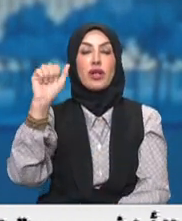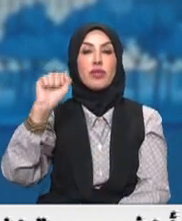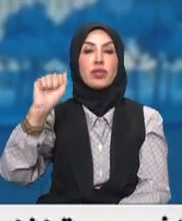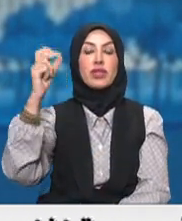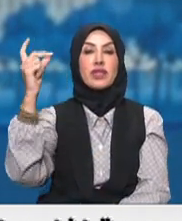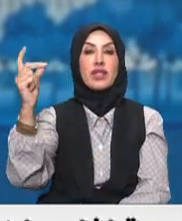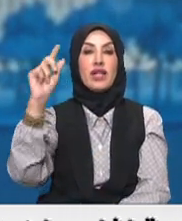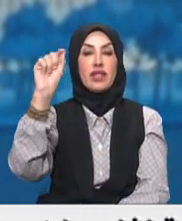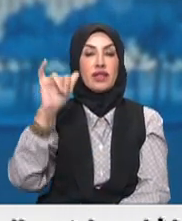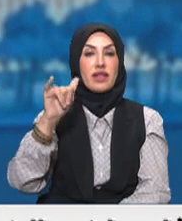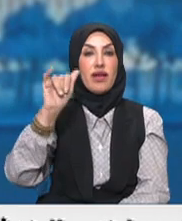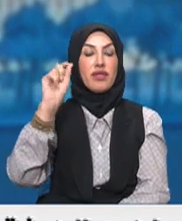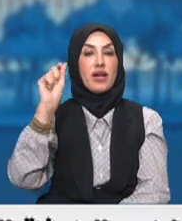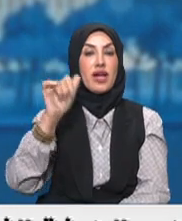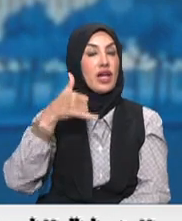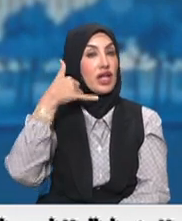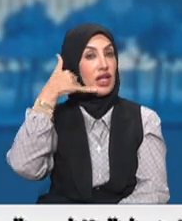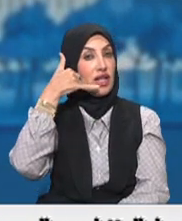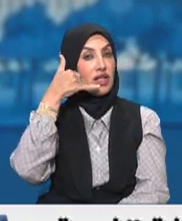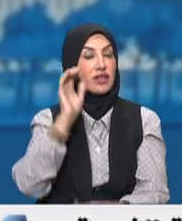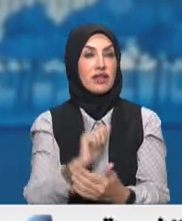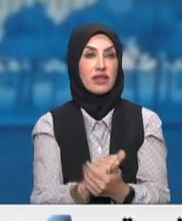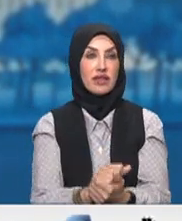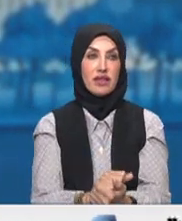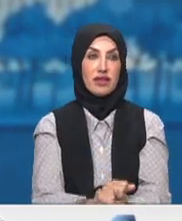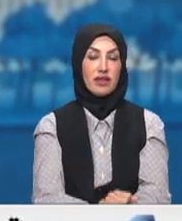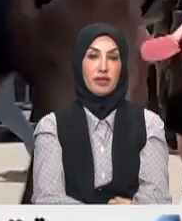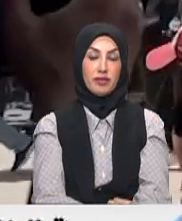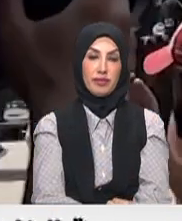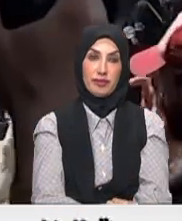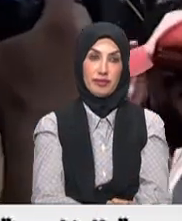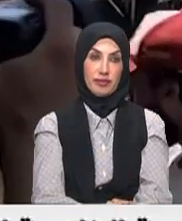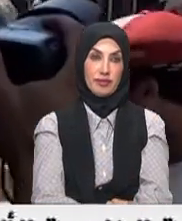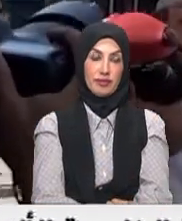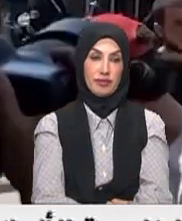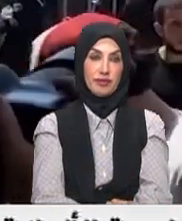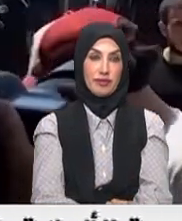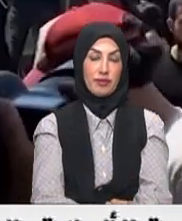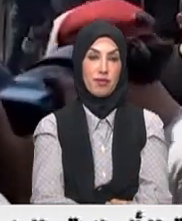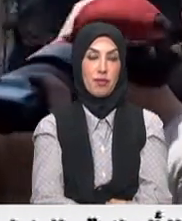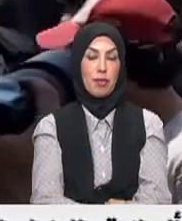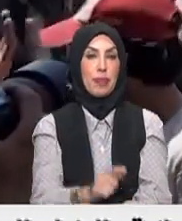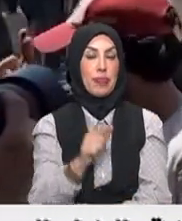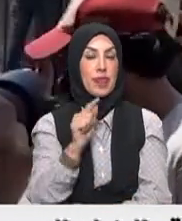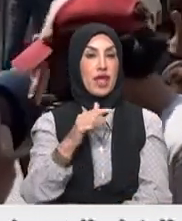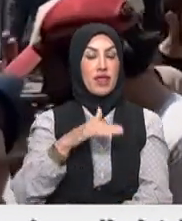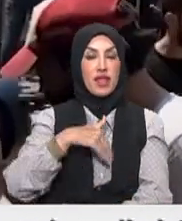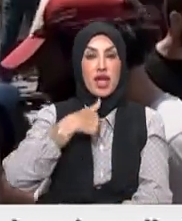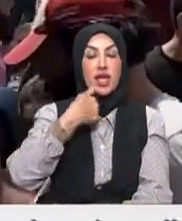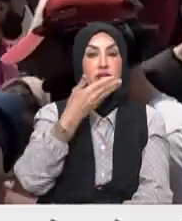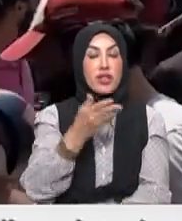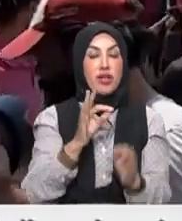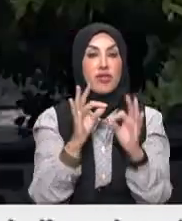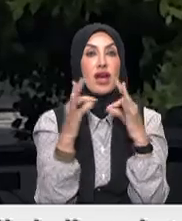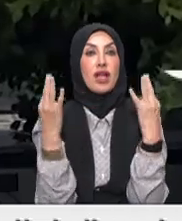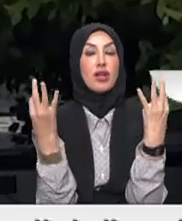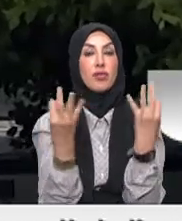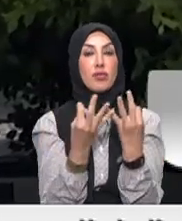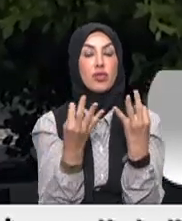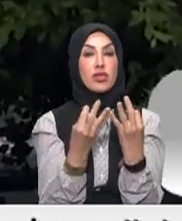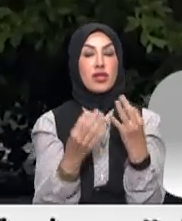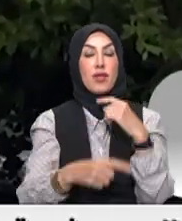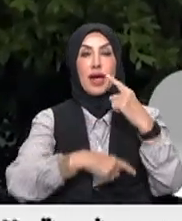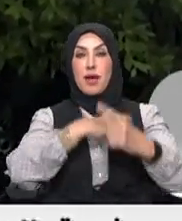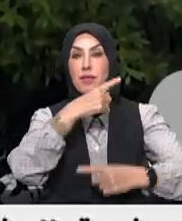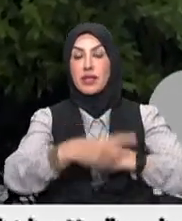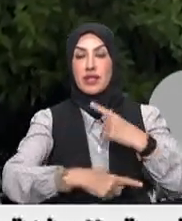خلال اتصال في نشره سابقه هذا التفاؤل المصطنع استخدم باستمرار